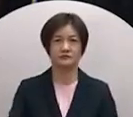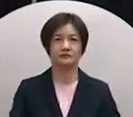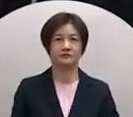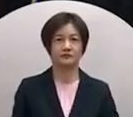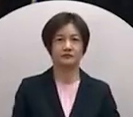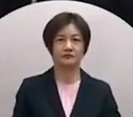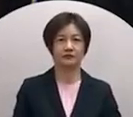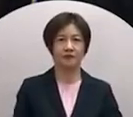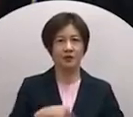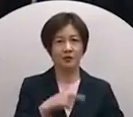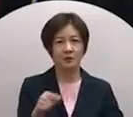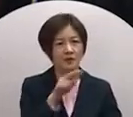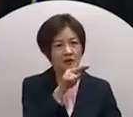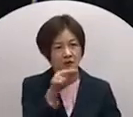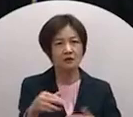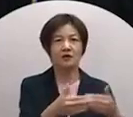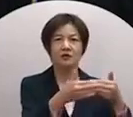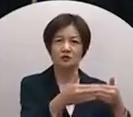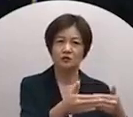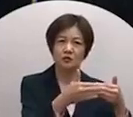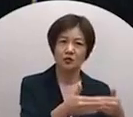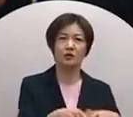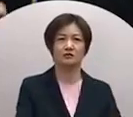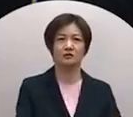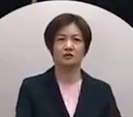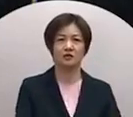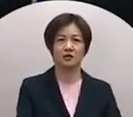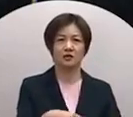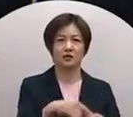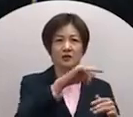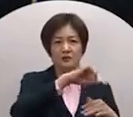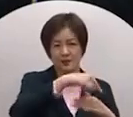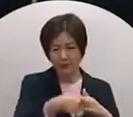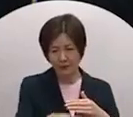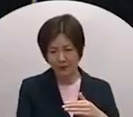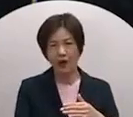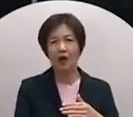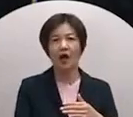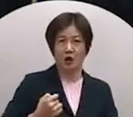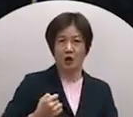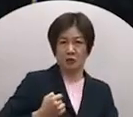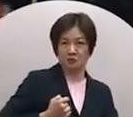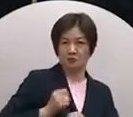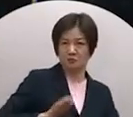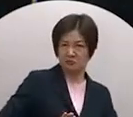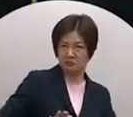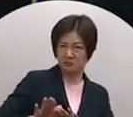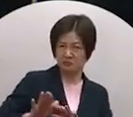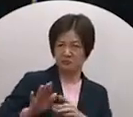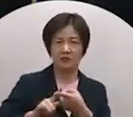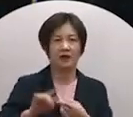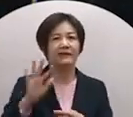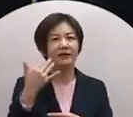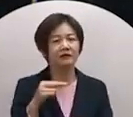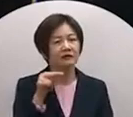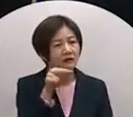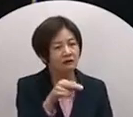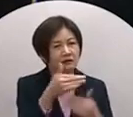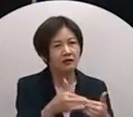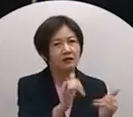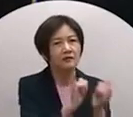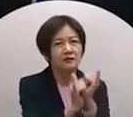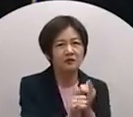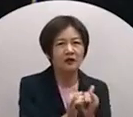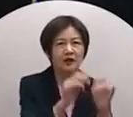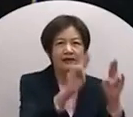我们看到中国确实军力大大成长，可是我们也看到中国人民因为没有电